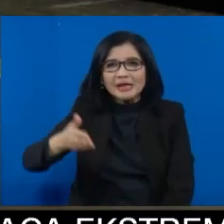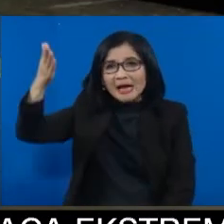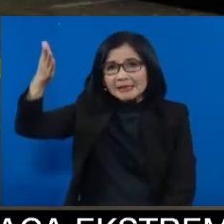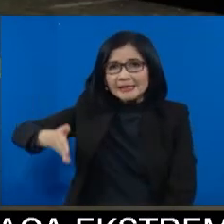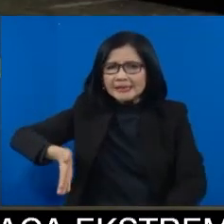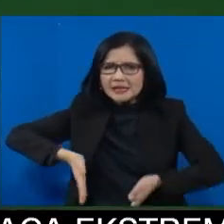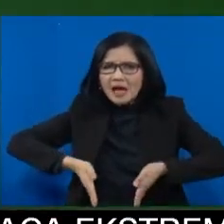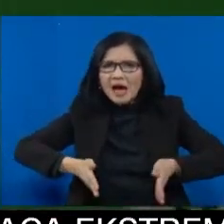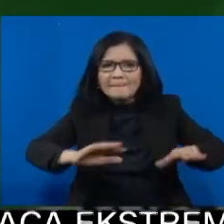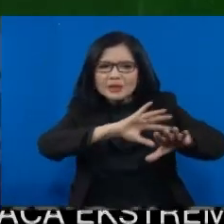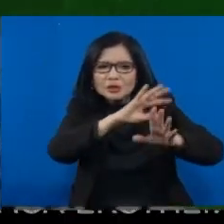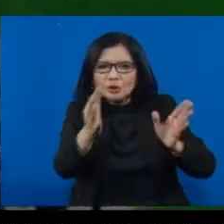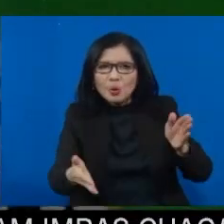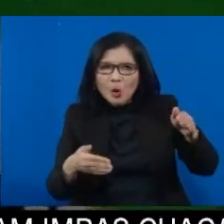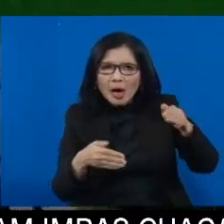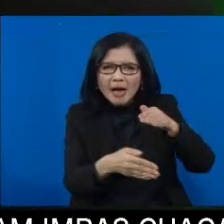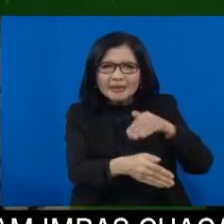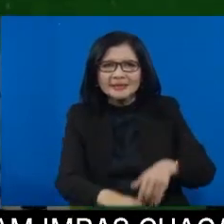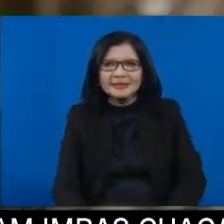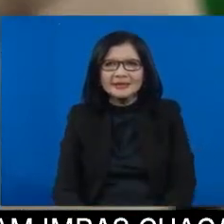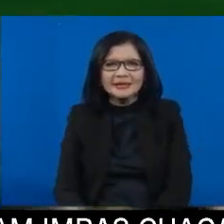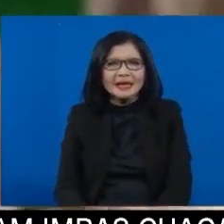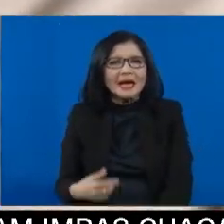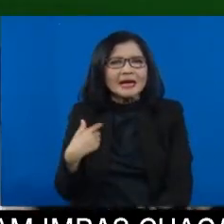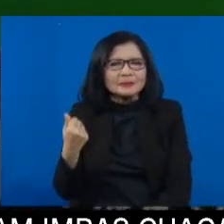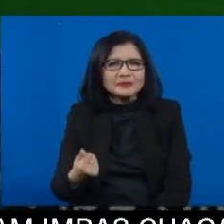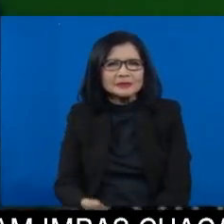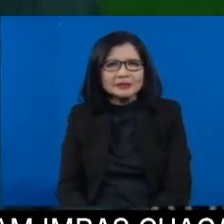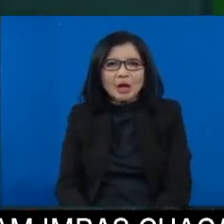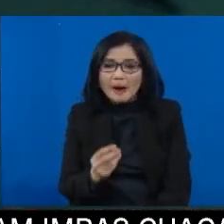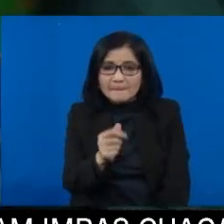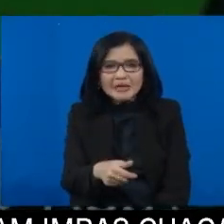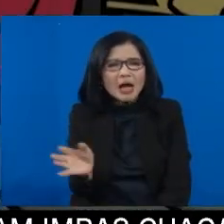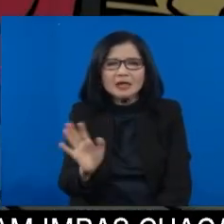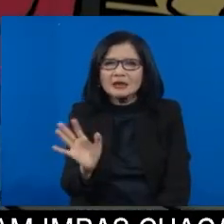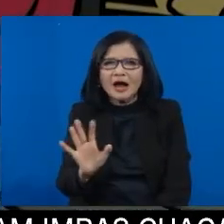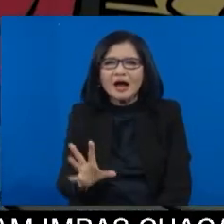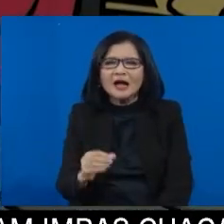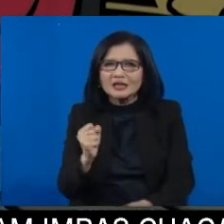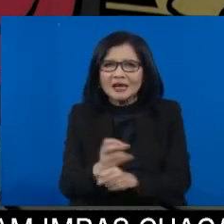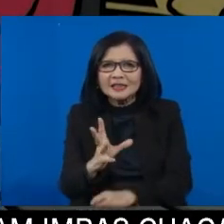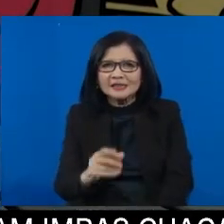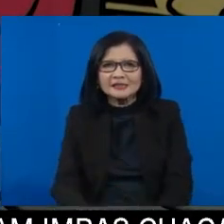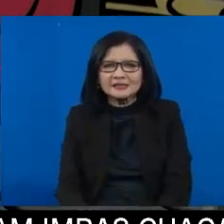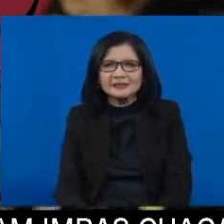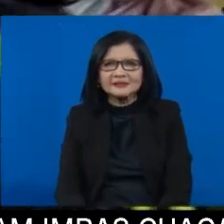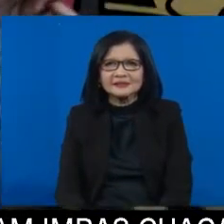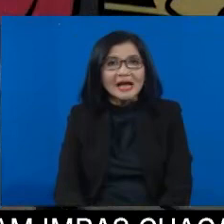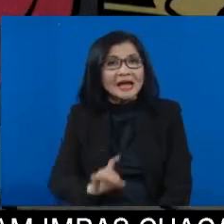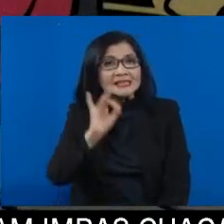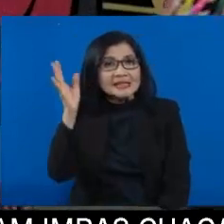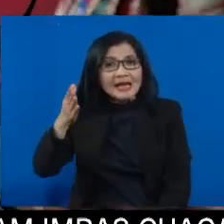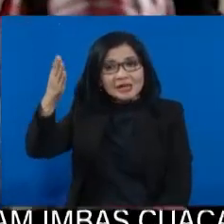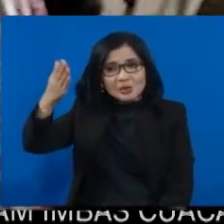terowongan ini. Untuk menikmati karya-karya ini, Anda tidak perlu merogoh kocek alias gratis. Selain mural,